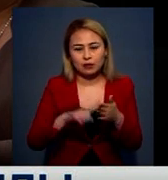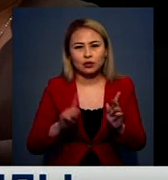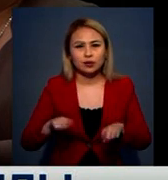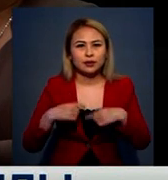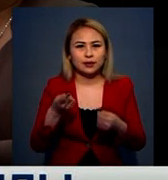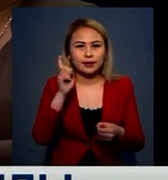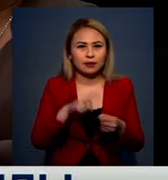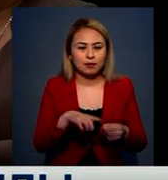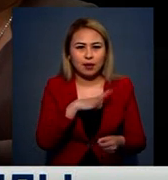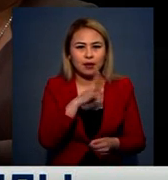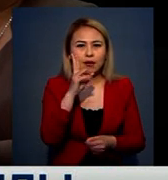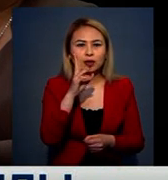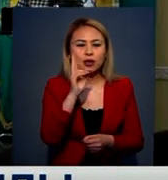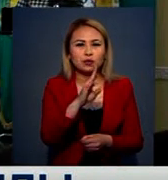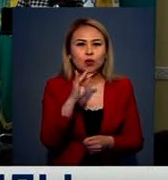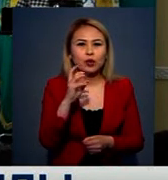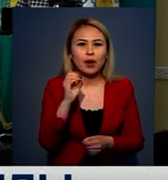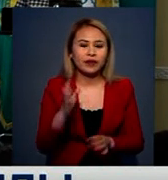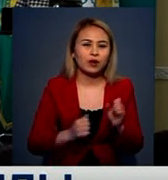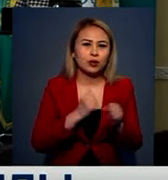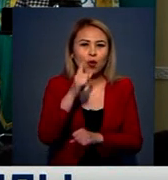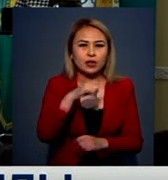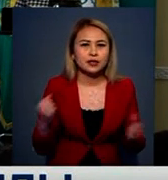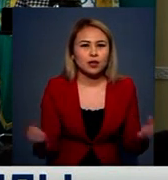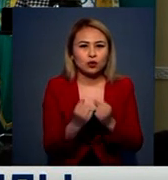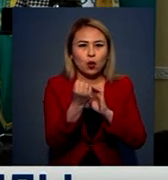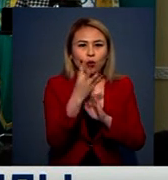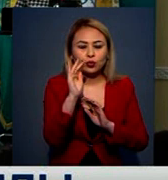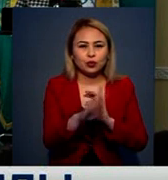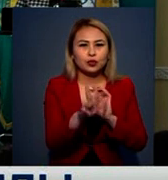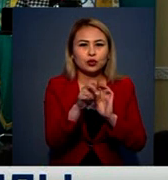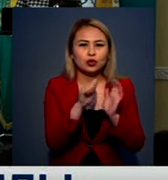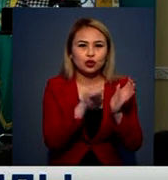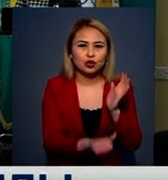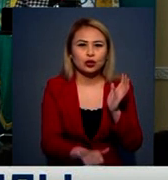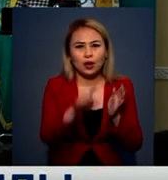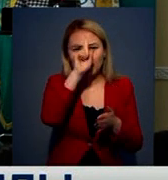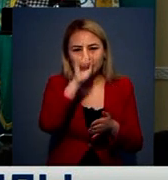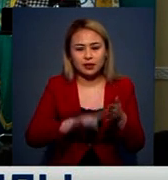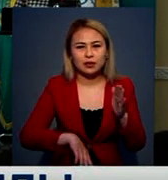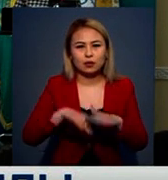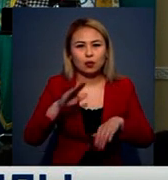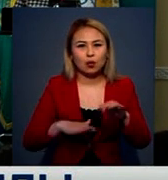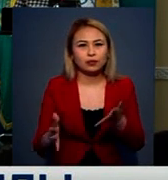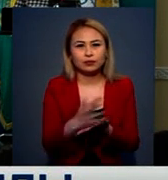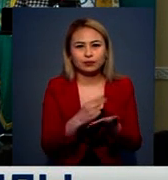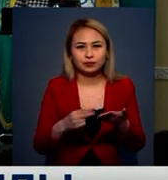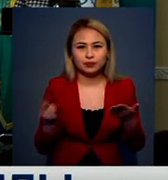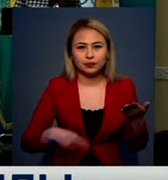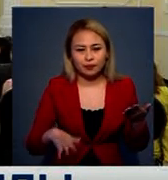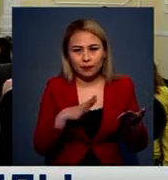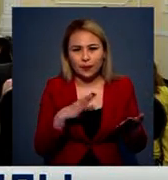1199 сенімді тұлға тіркеліпті. Кандидат Қасым Жомарт Тоқаевты қолдауға сайлаушылардан 14360 сенімді қол